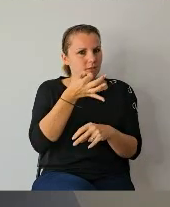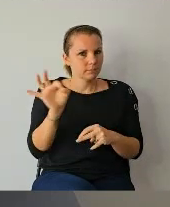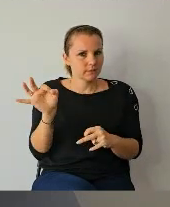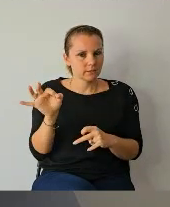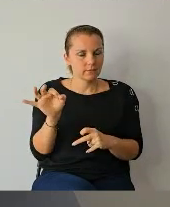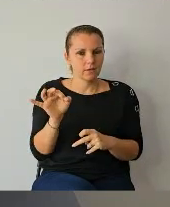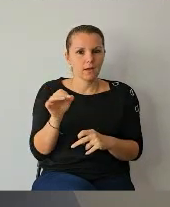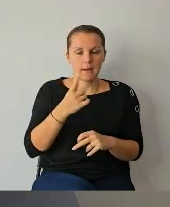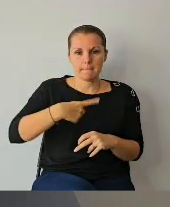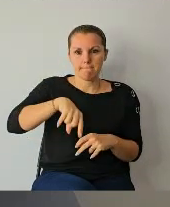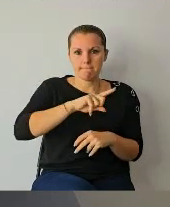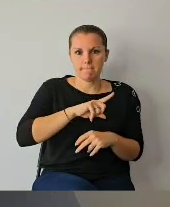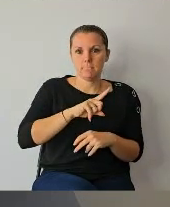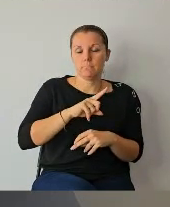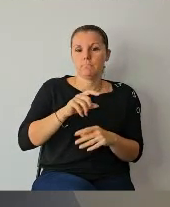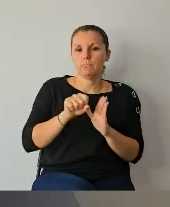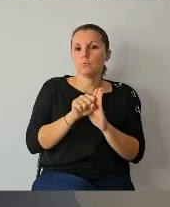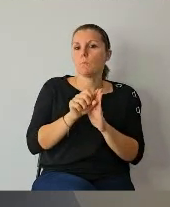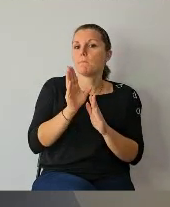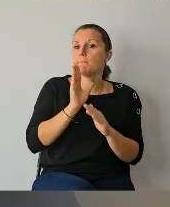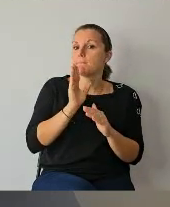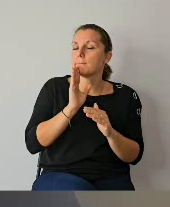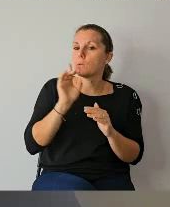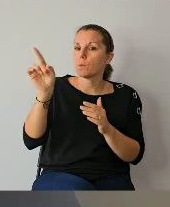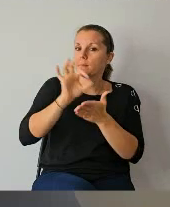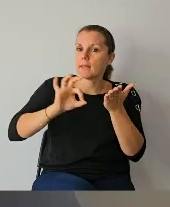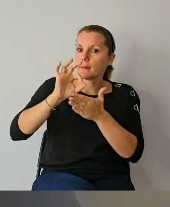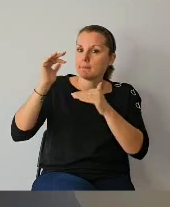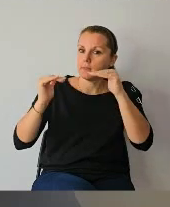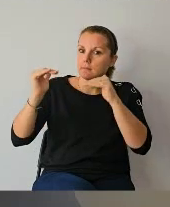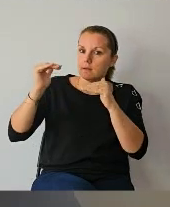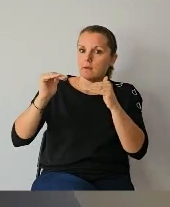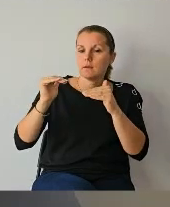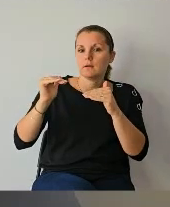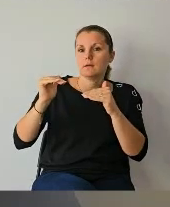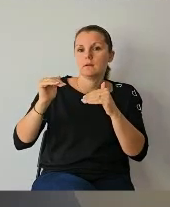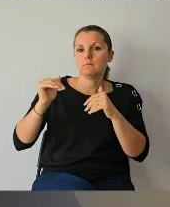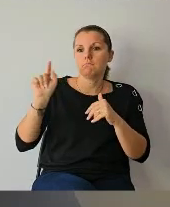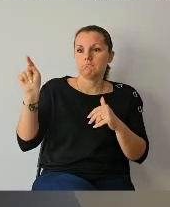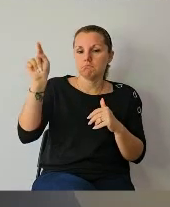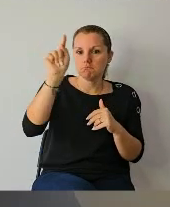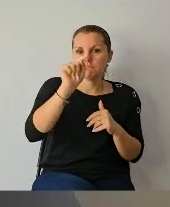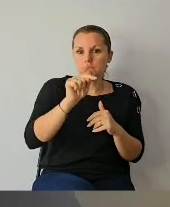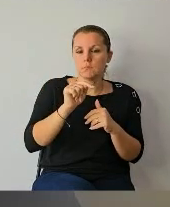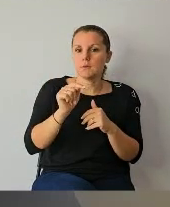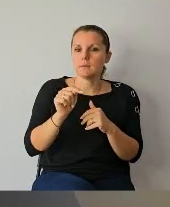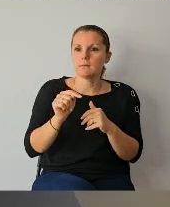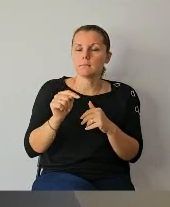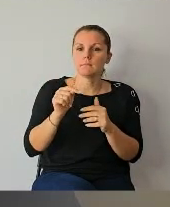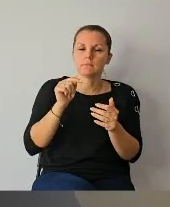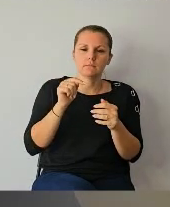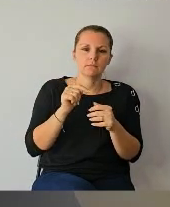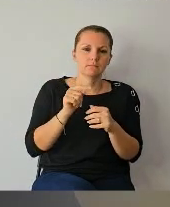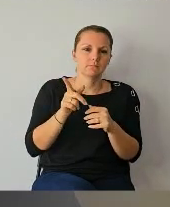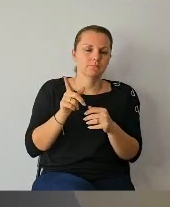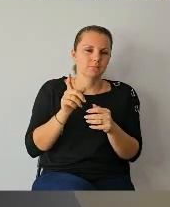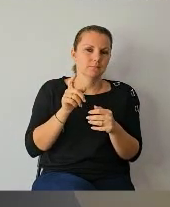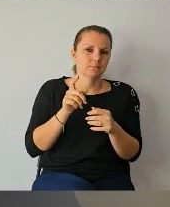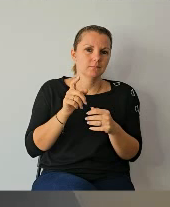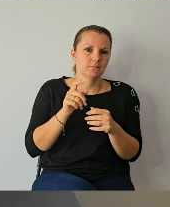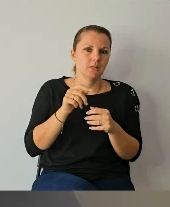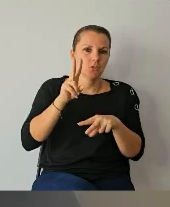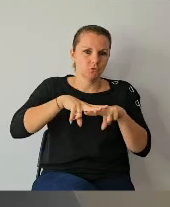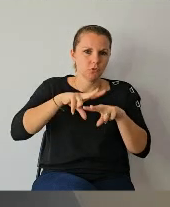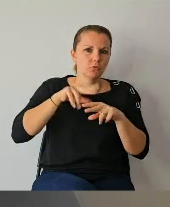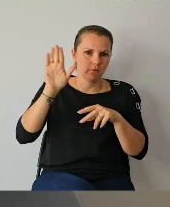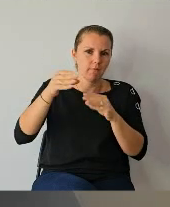tych samorządów do nas podobnych, czyli gdzieś tam Głogów, Trzebownisko. Oczywiście Rzeszów ma troszeczkę